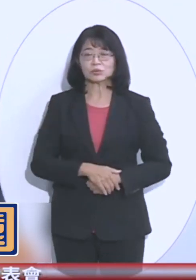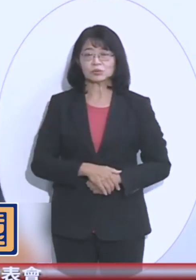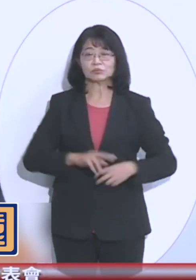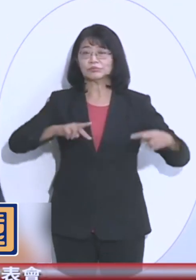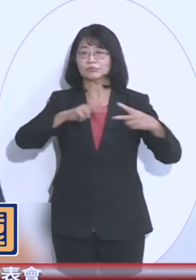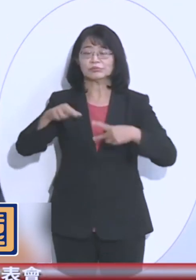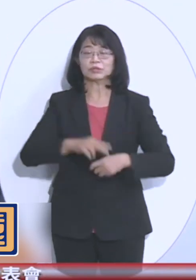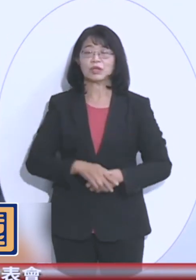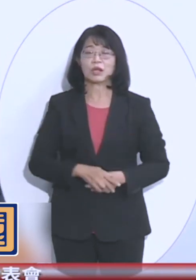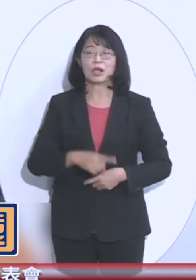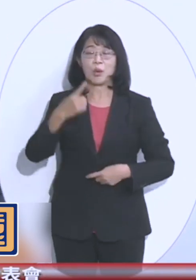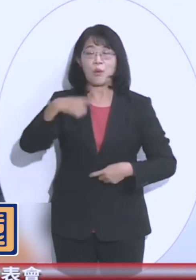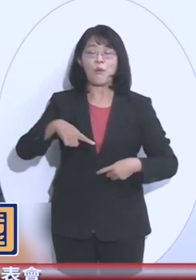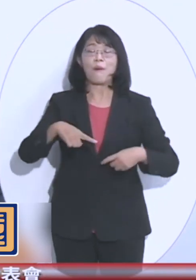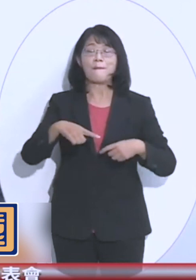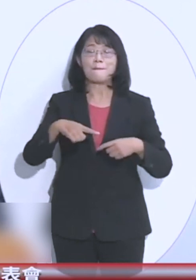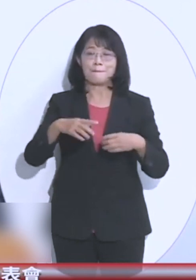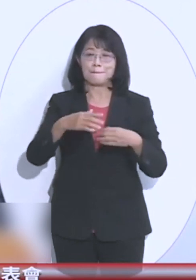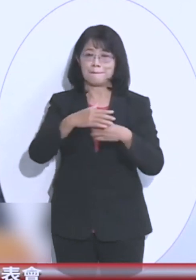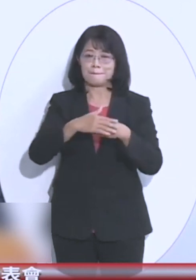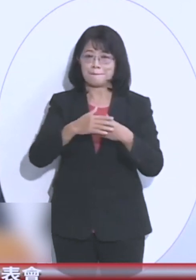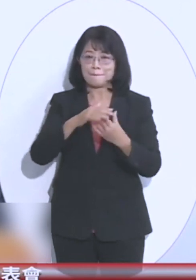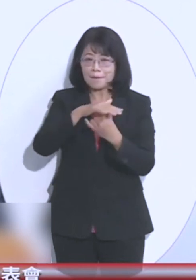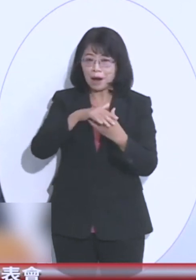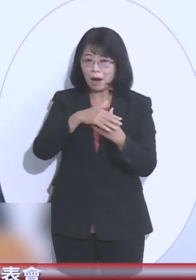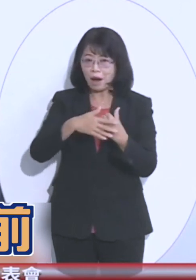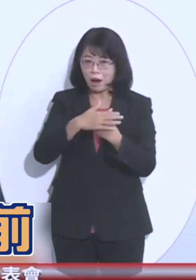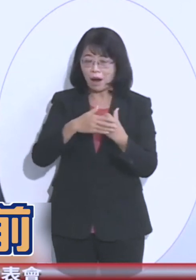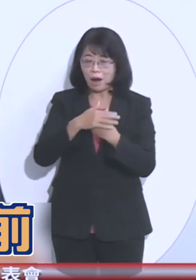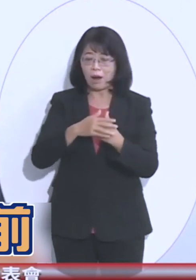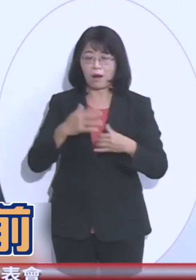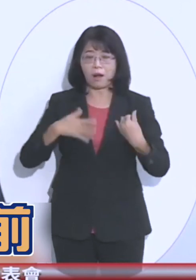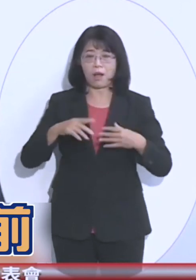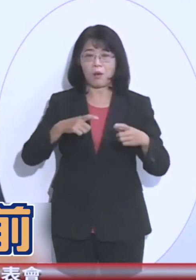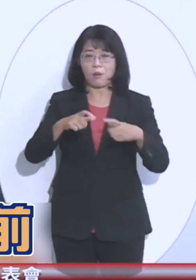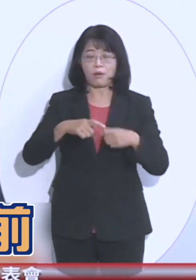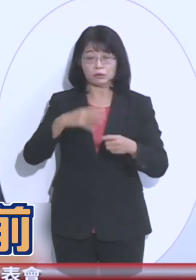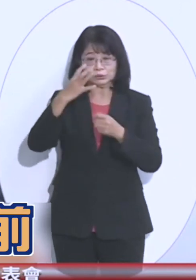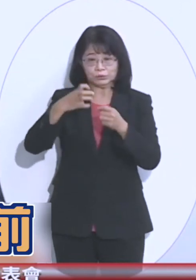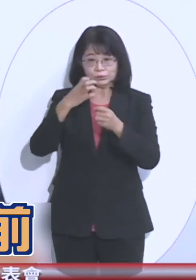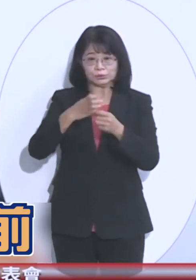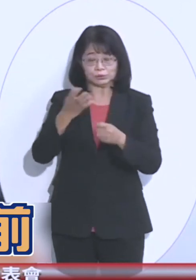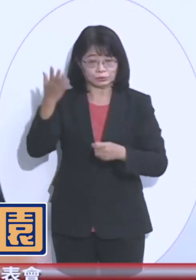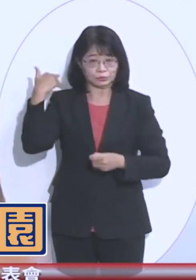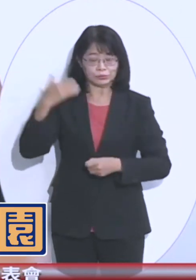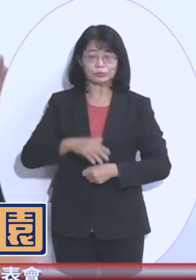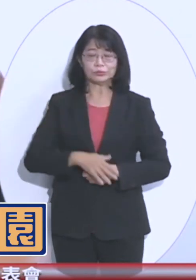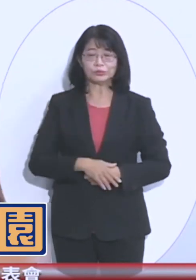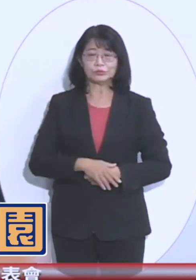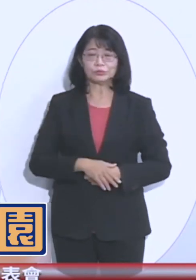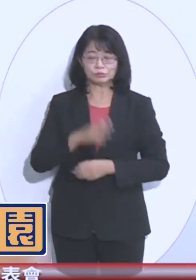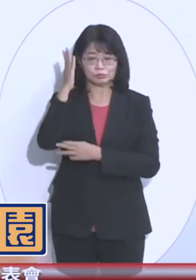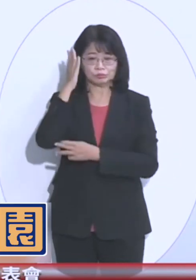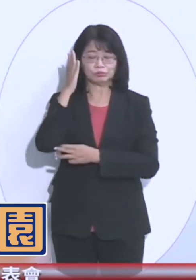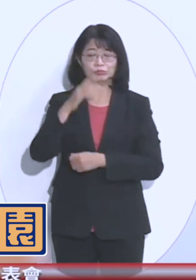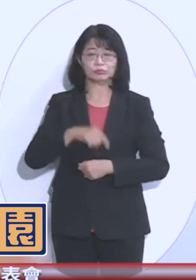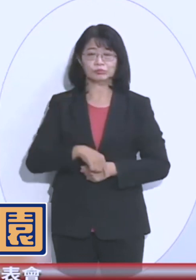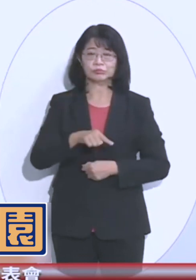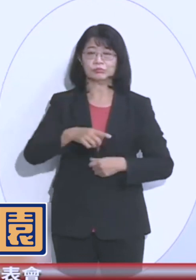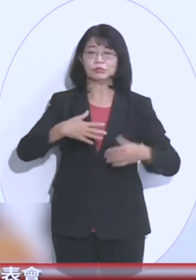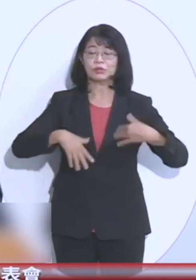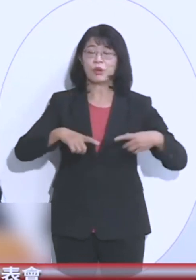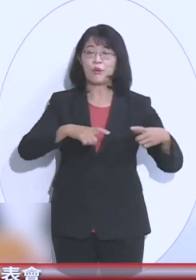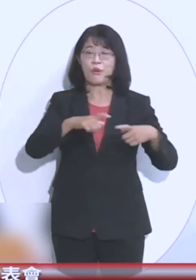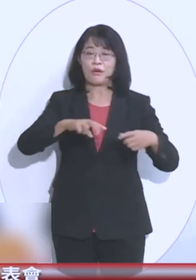改做元宝儿童乐园。搁再经过十冬，刚在四十冬前，政府单把那个乐